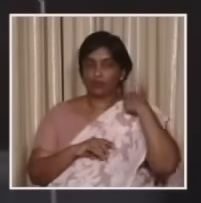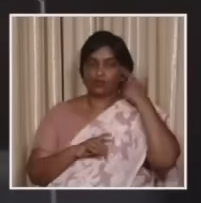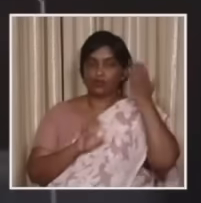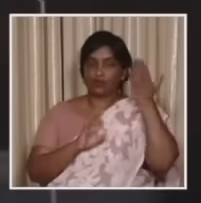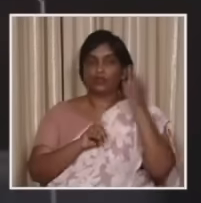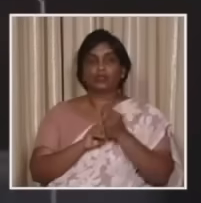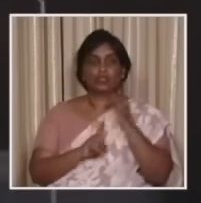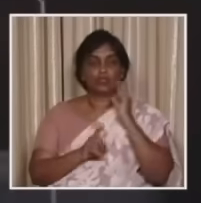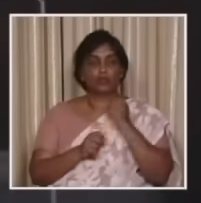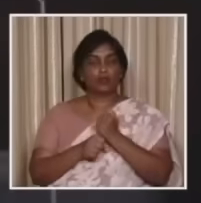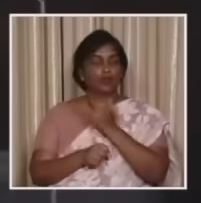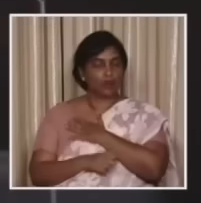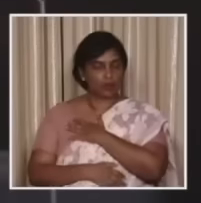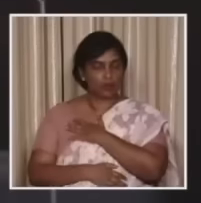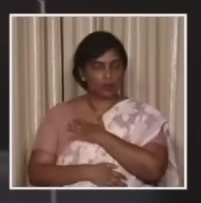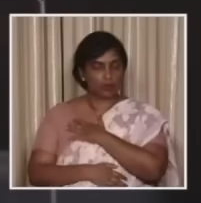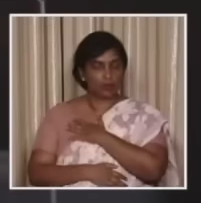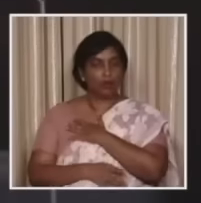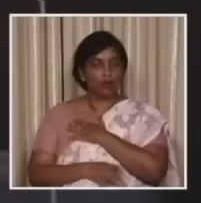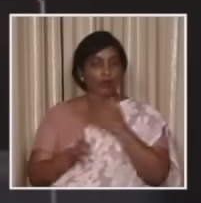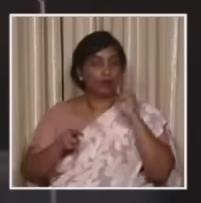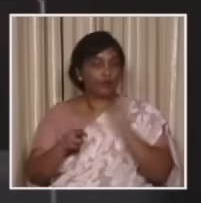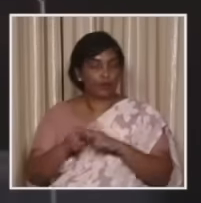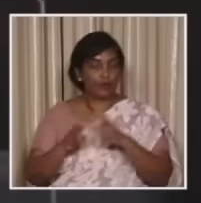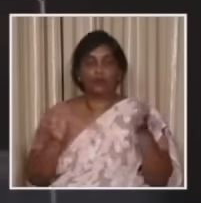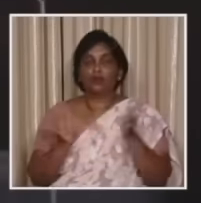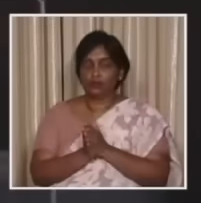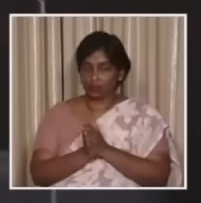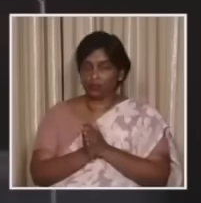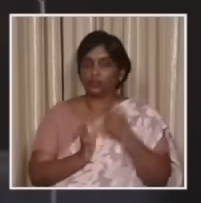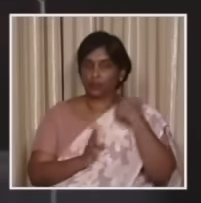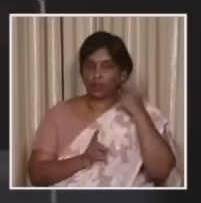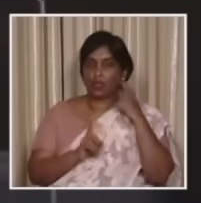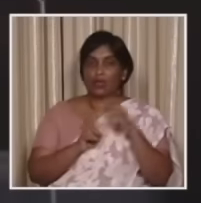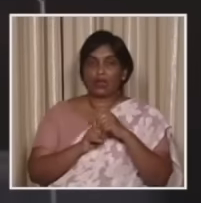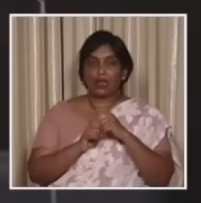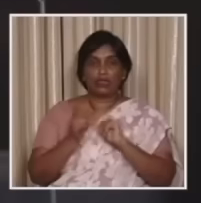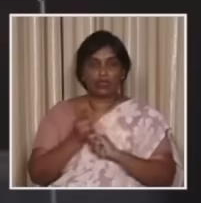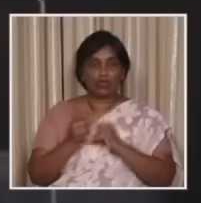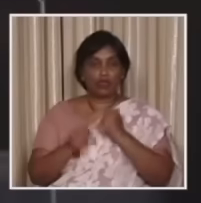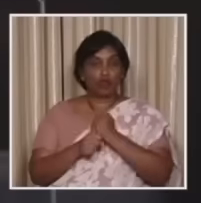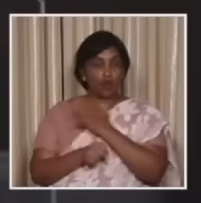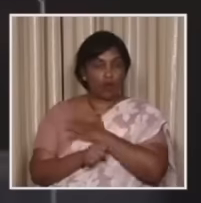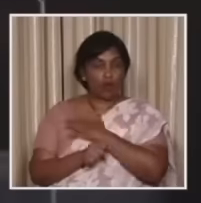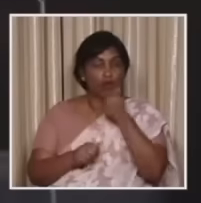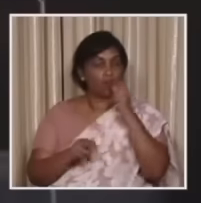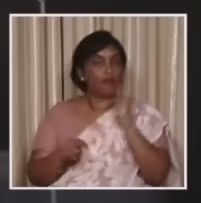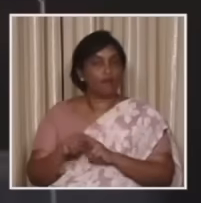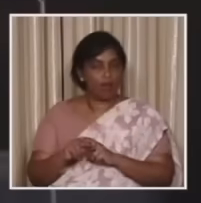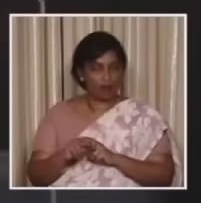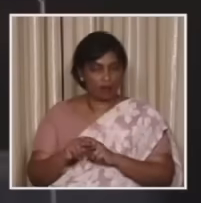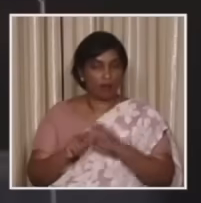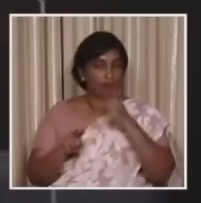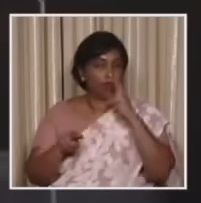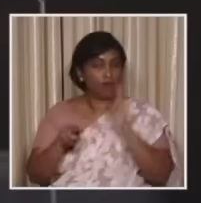හිටපු ජනාධිපති ගෝඨාභය රාජපක්සයි ඉතා ළඟින් ඇසුරු කරා අපි දන්නවා ඩඩ්ලි සිරිසේන කියන්නේ ගෝඨාභයගේ හොඳම යාළුවෙක් එතකොට මේ